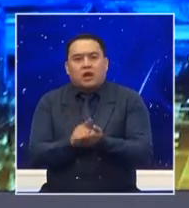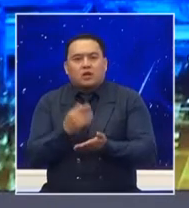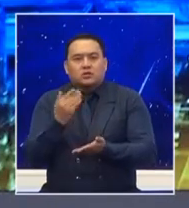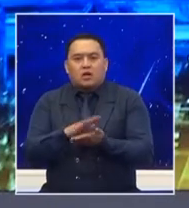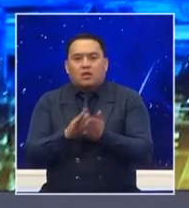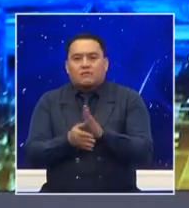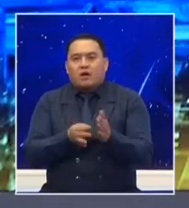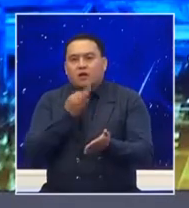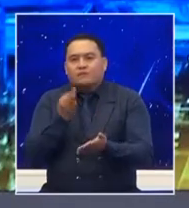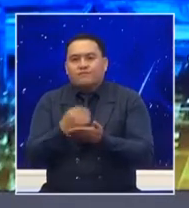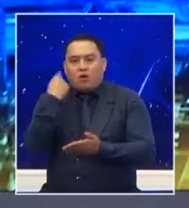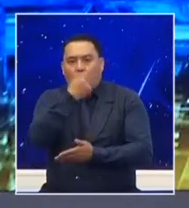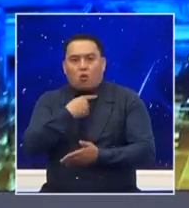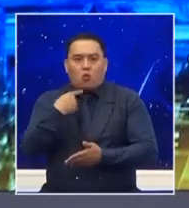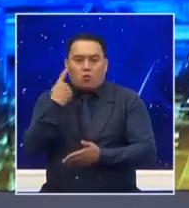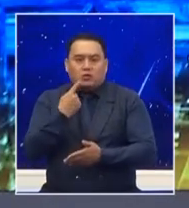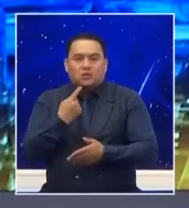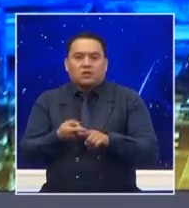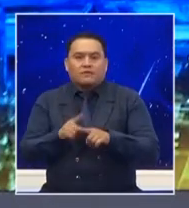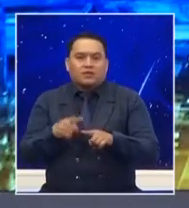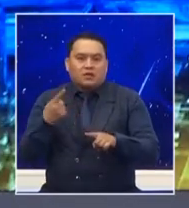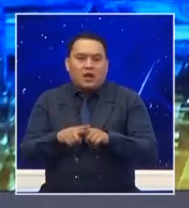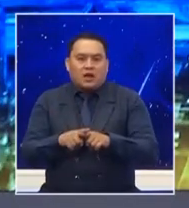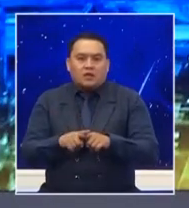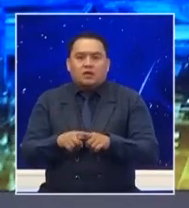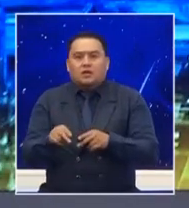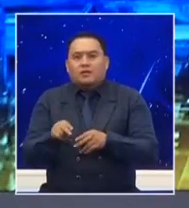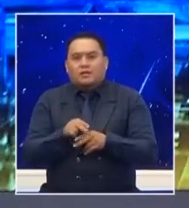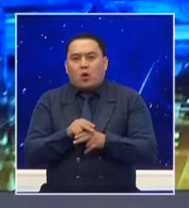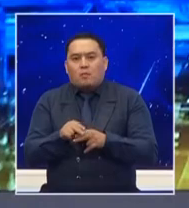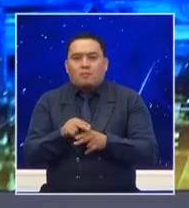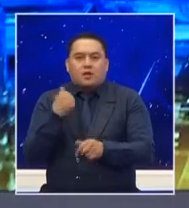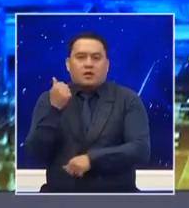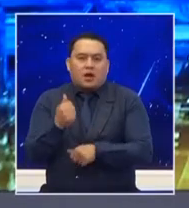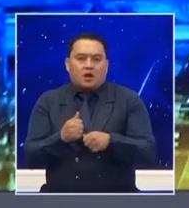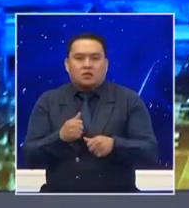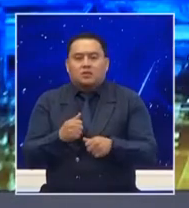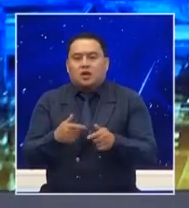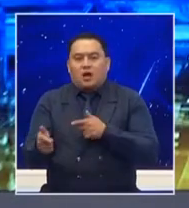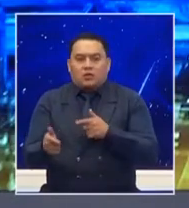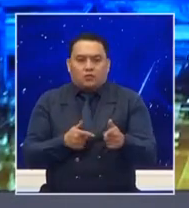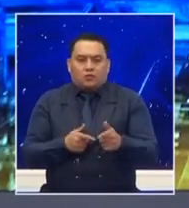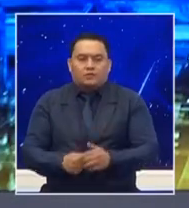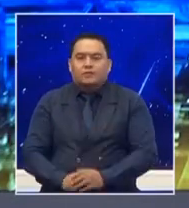Жауапты тұлғалар талап үдесінен шығуға ынталы, техникаларын майлап, инертті материалдарын сайлап әзір отыр.